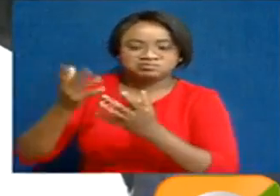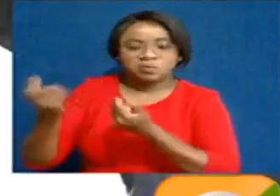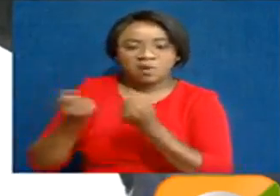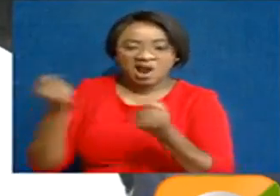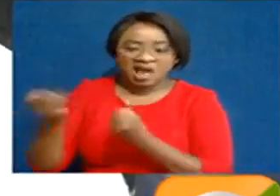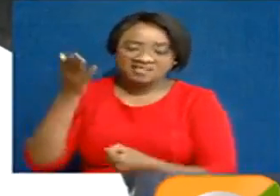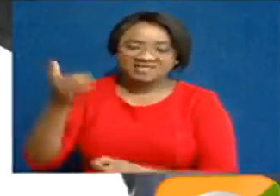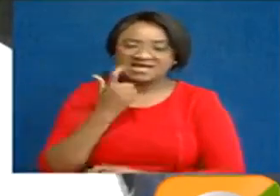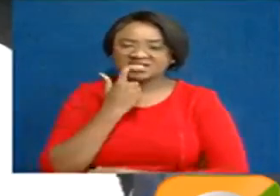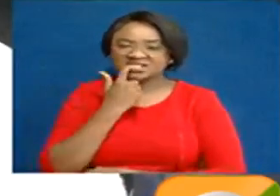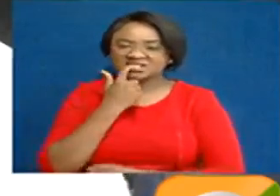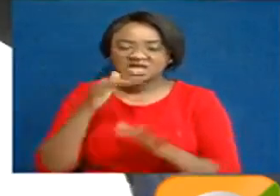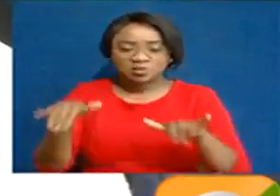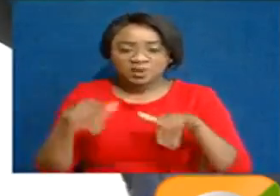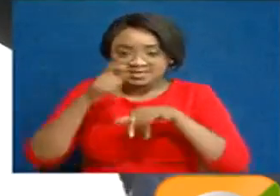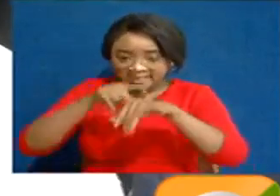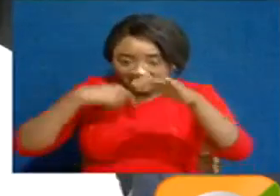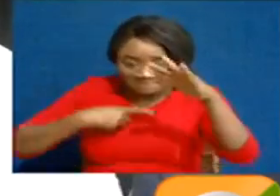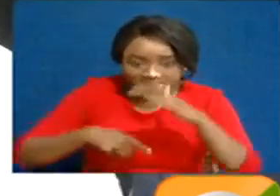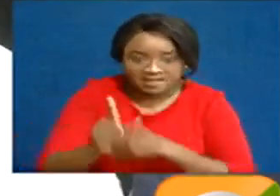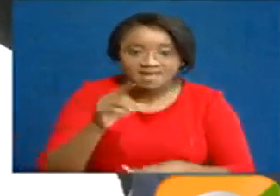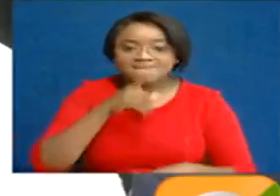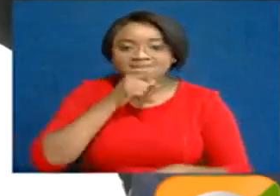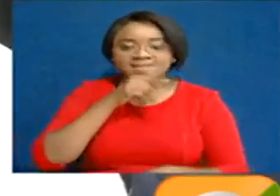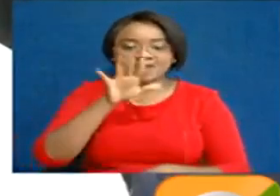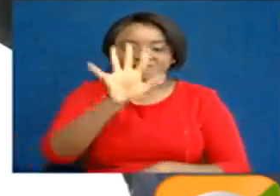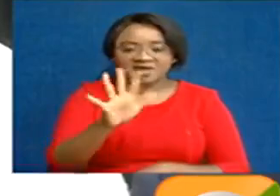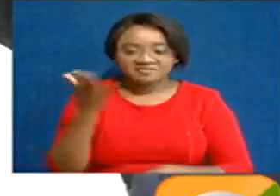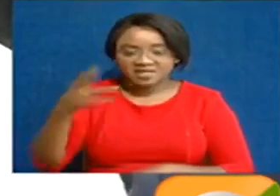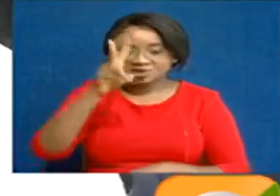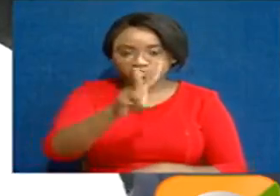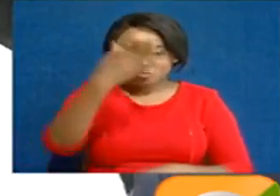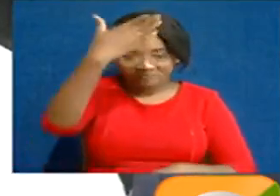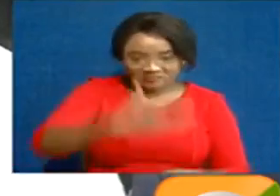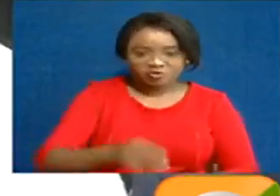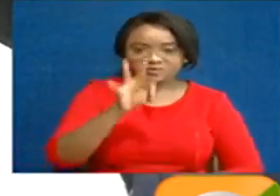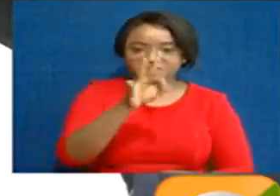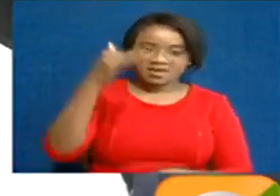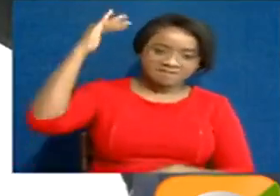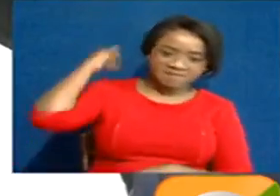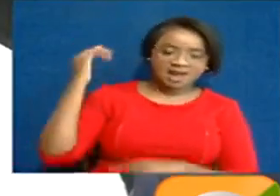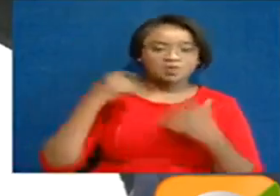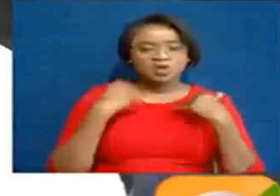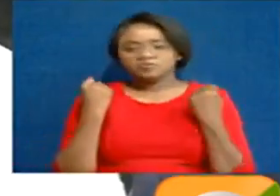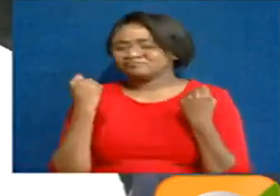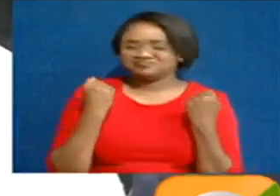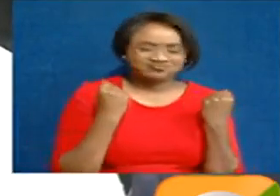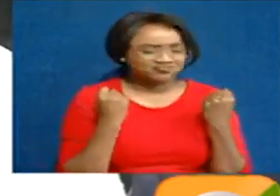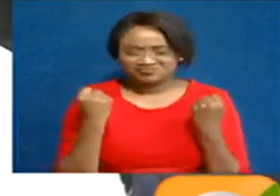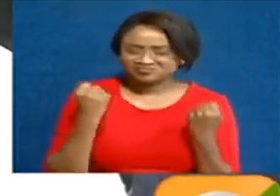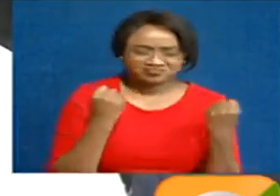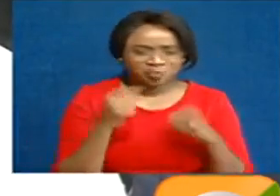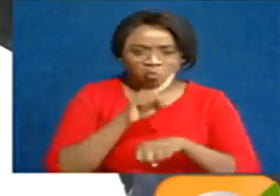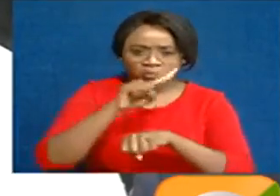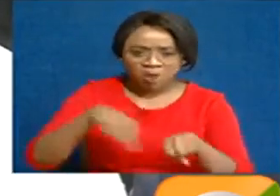an awaiting white car. Inside the white vehicle were 5 men, 2 in the front and 3 at the back. We drove for close to 1 hour